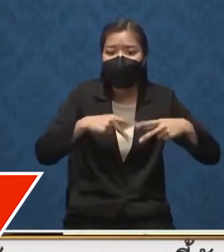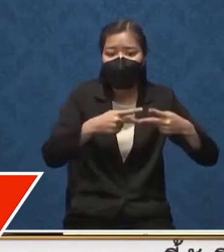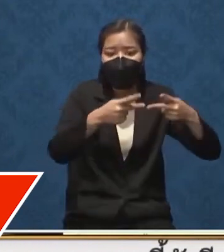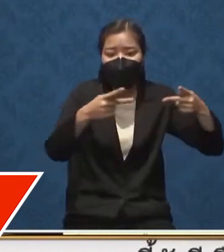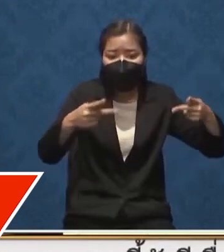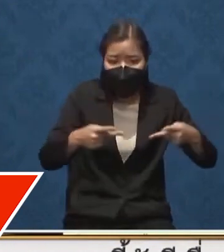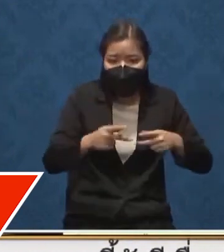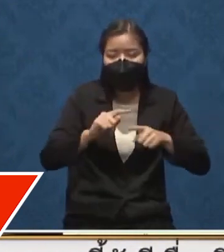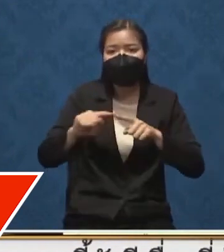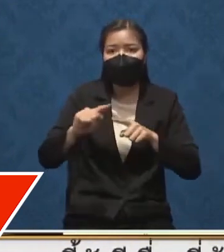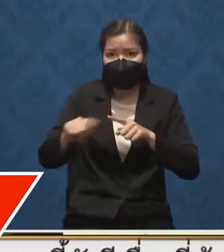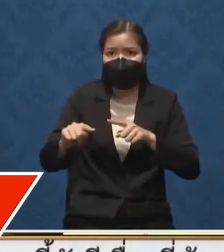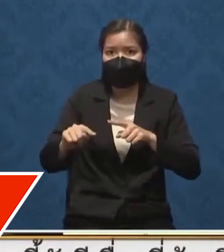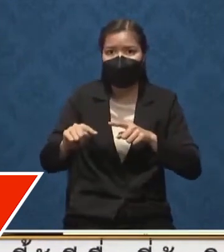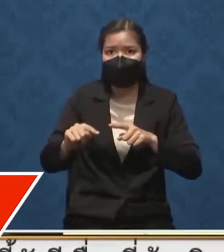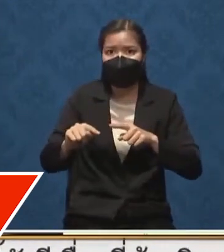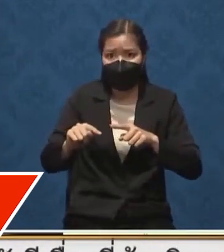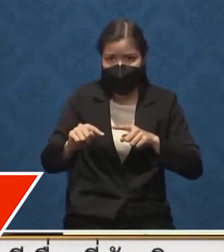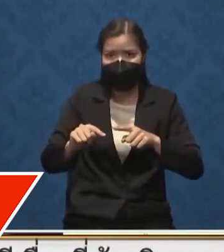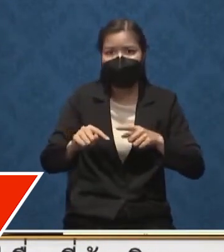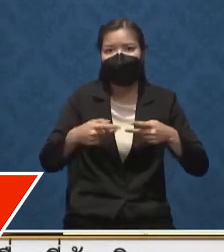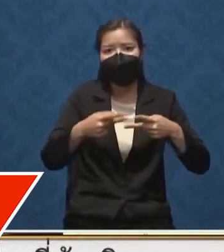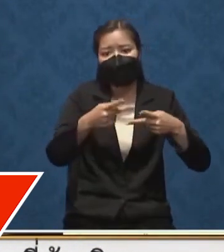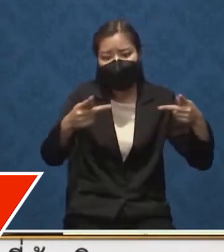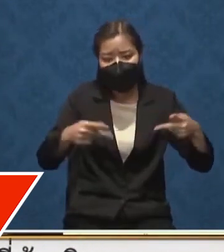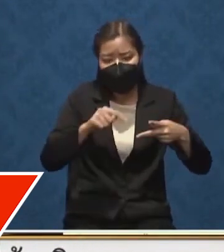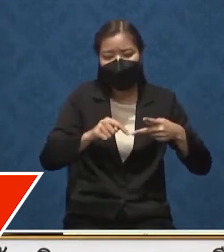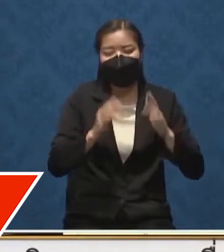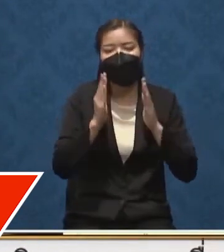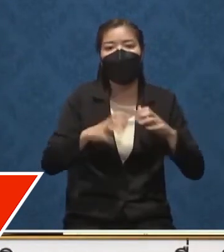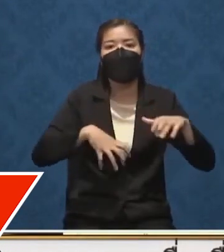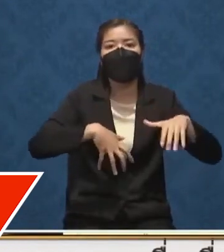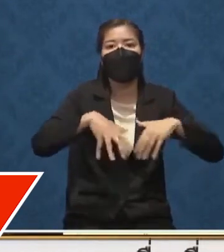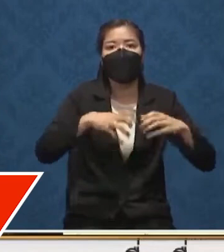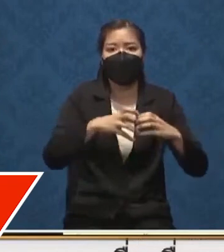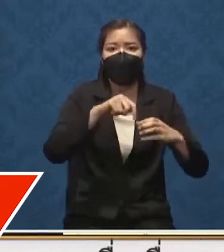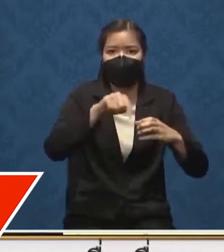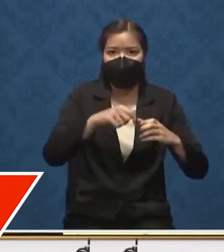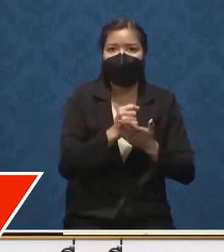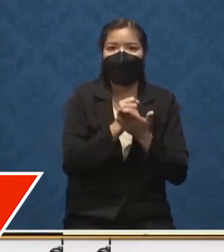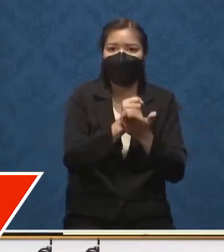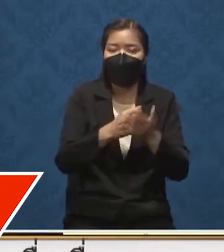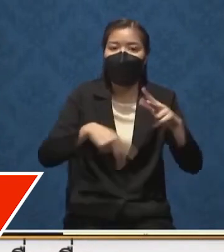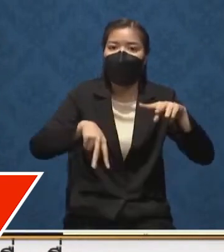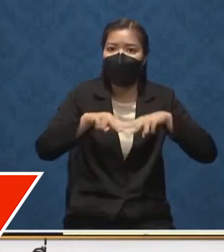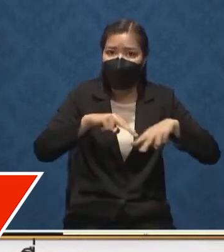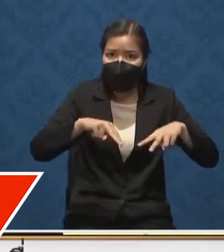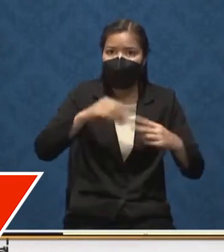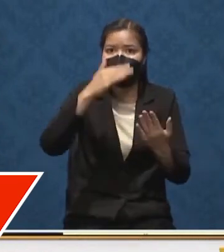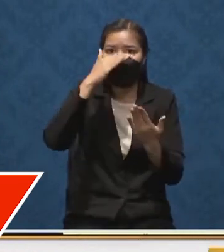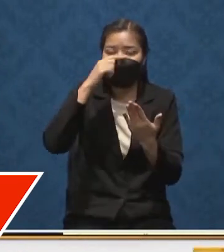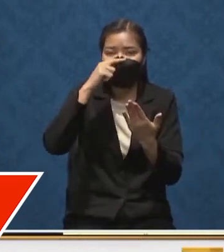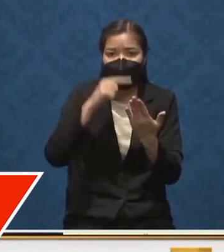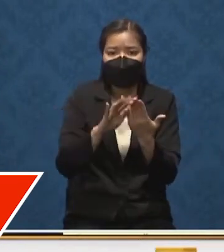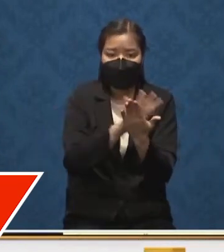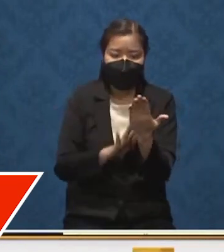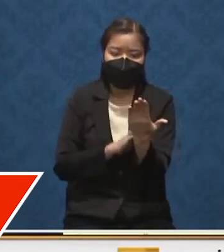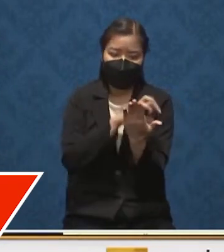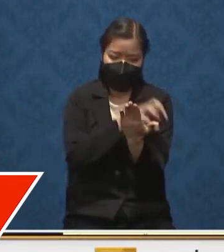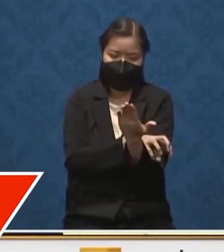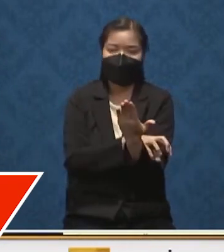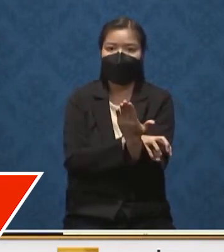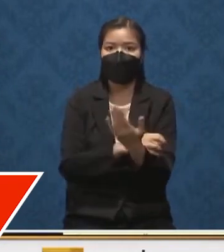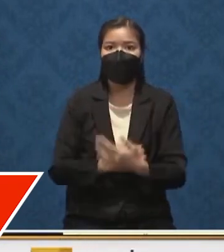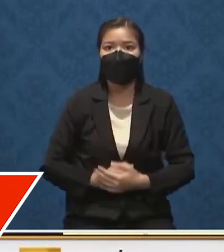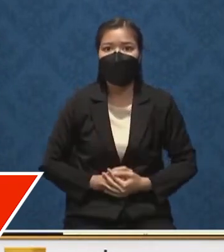ให้เป็นของชาติไทยจนถึงปัจจุบันช่วยสายตาของท่านทั้งหลายมอง